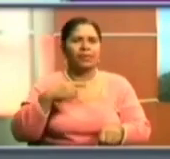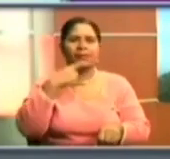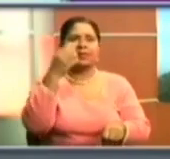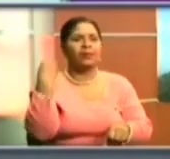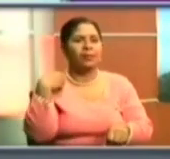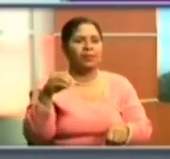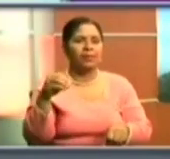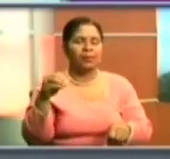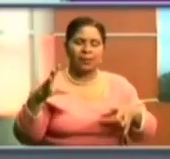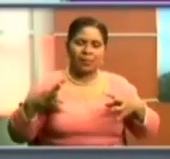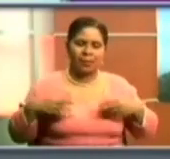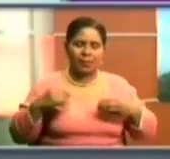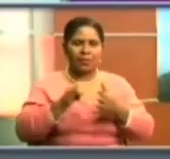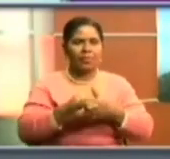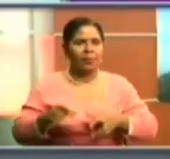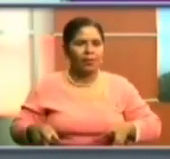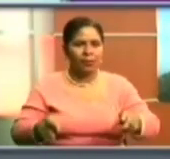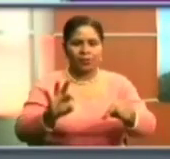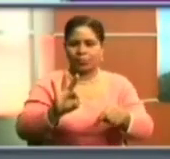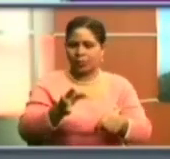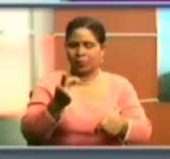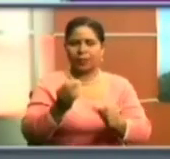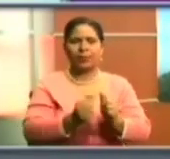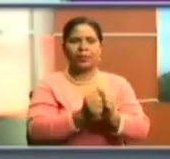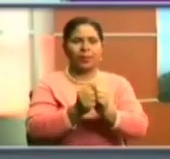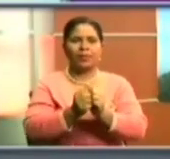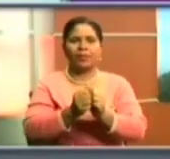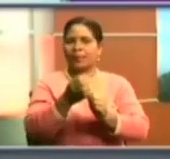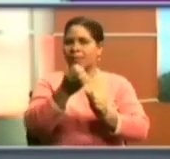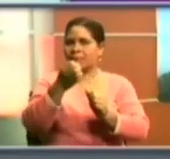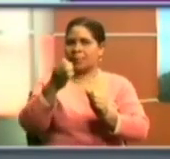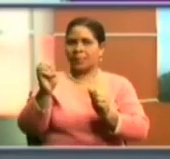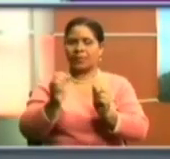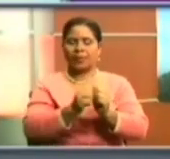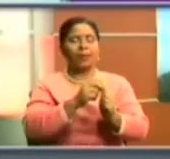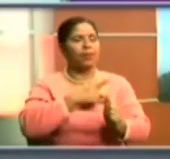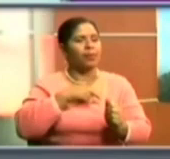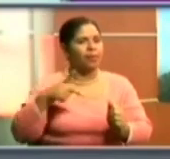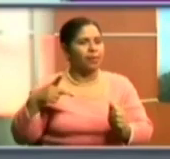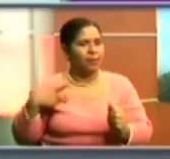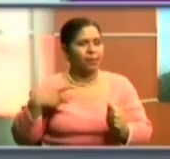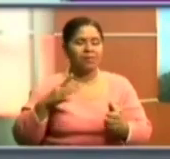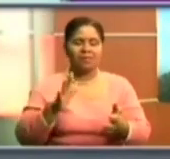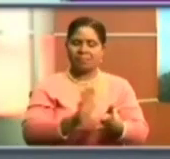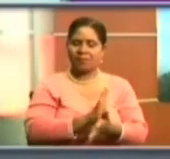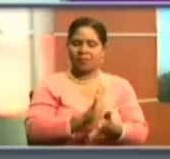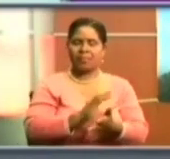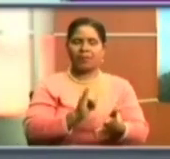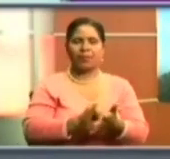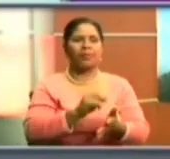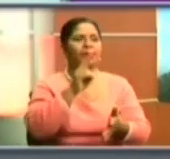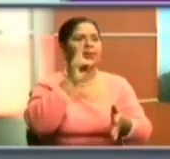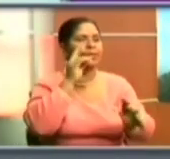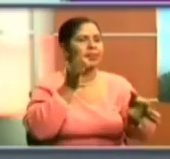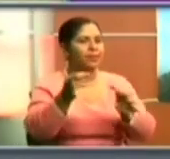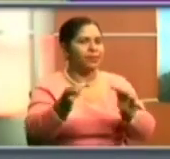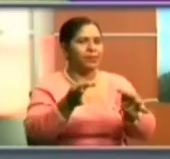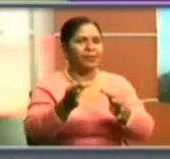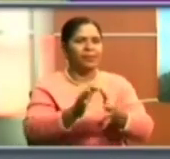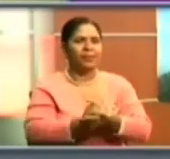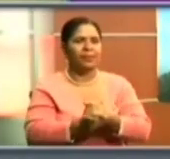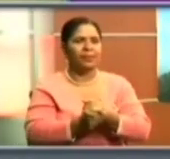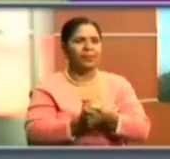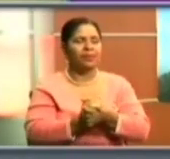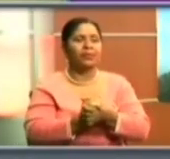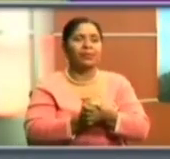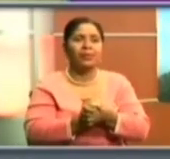gagner entente qui sous route pour joindre entre exécutif et parlement sous dossier ça. On écoute déclaration. Comme